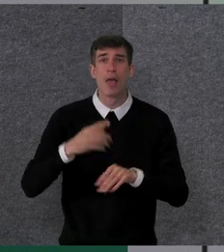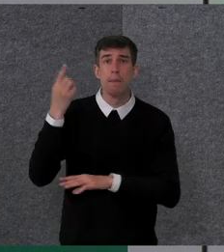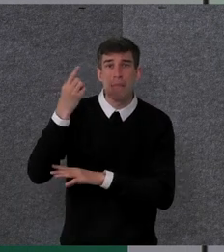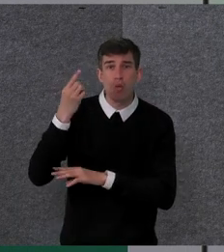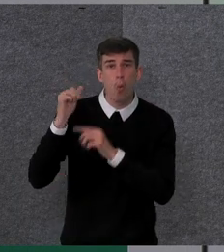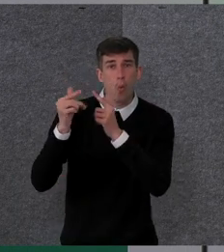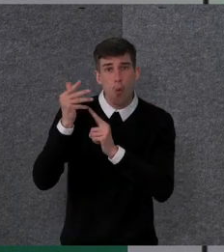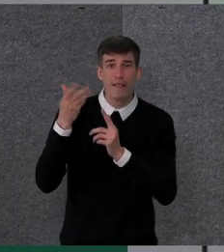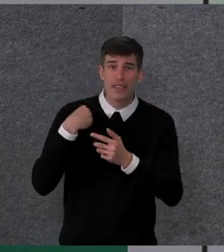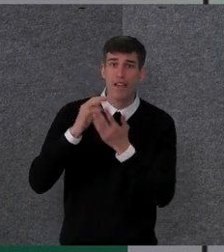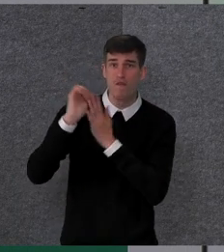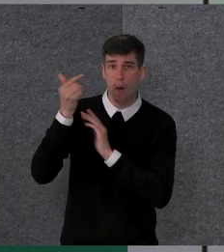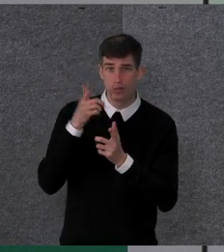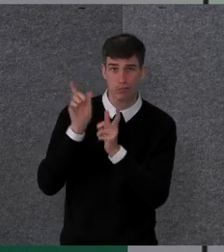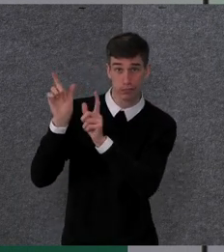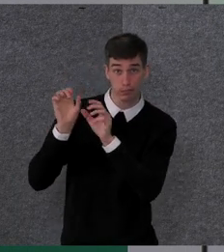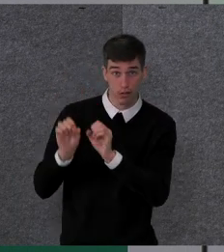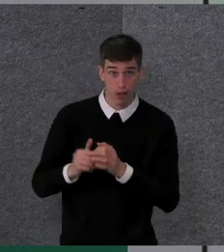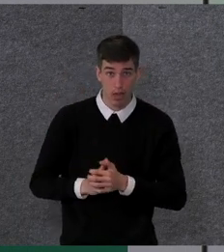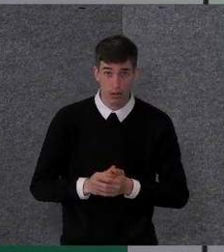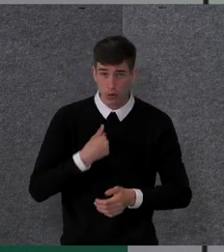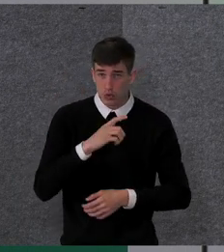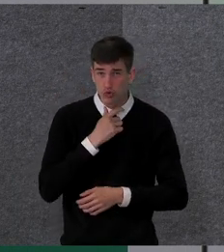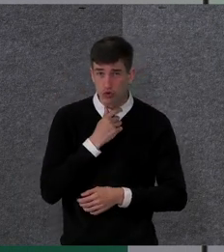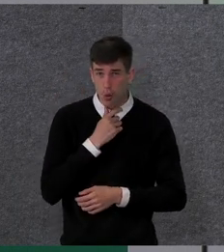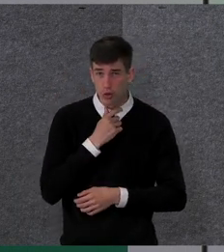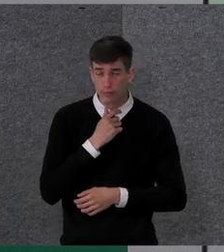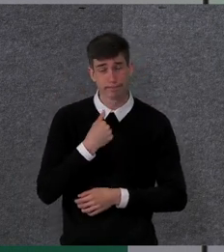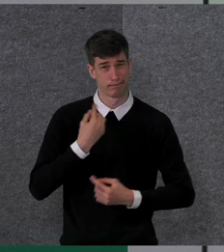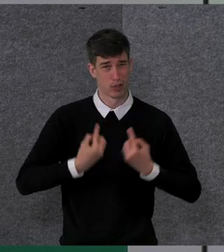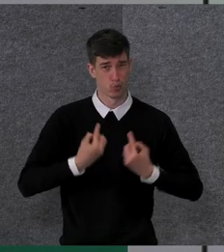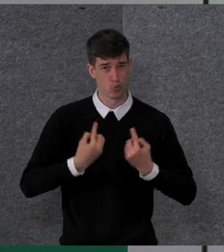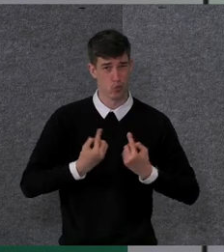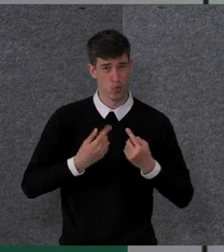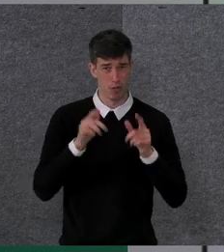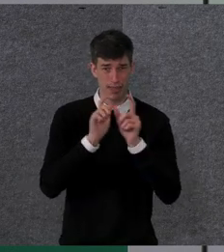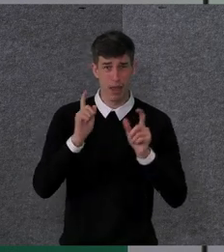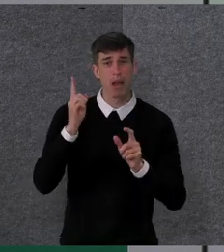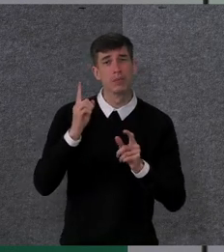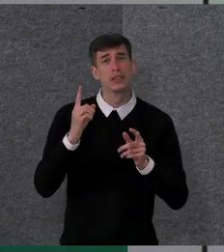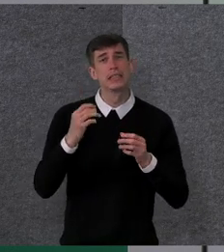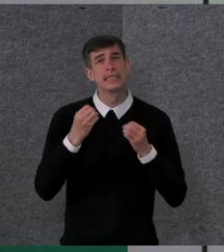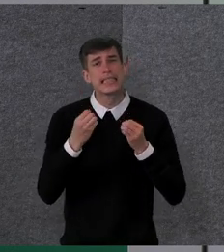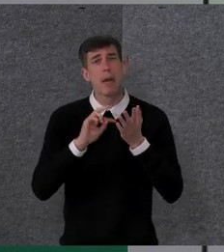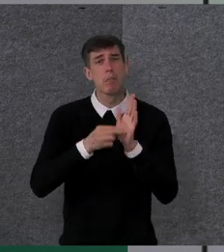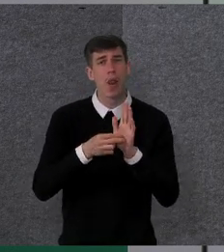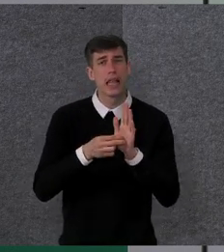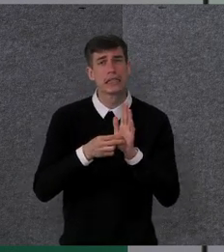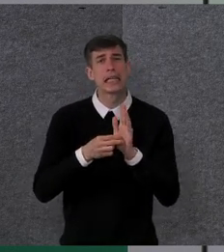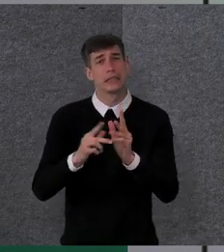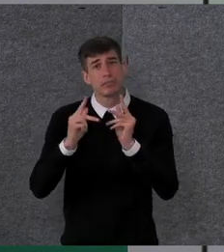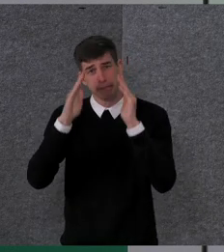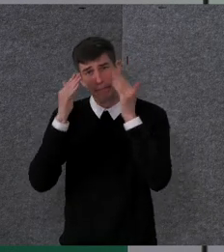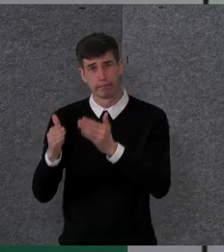die da genannt werden, entgegnen wollen. Und was mich total schockiert hat, auch gerade als Grüne, ist, dass da Sicherheitspolitik wieder total eng gedacht wird.